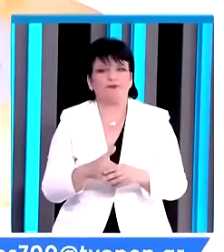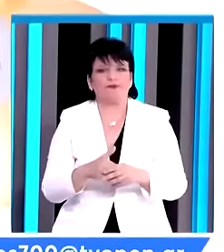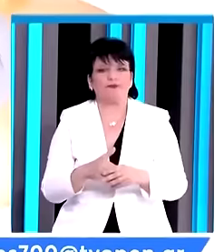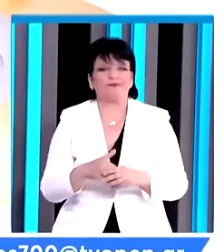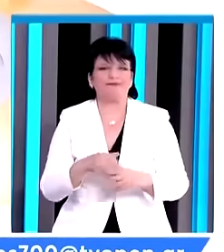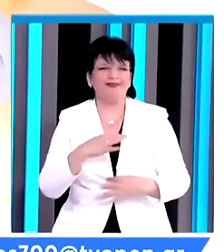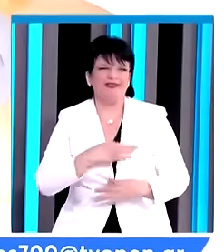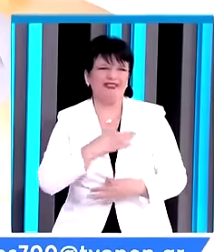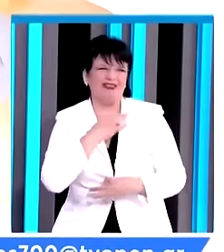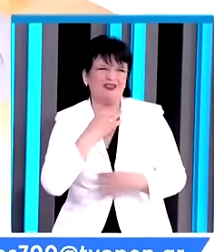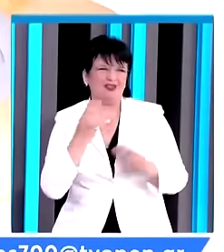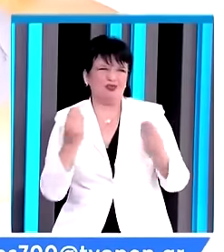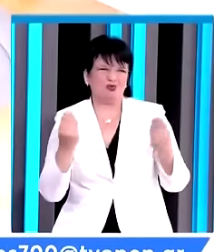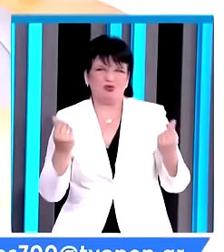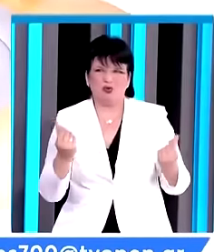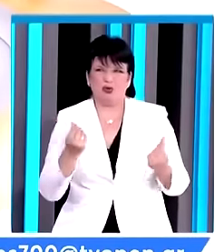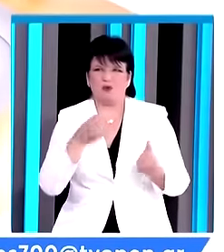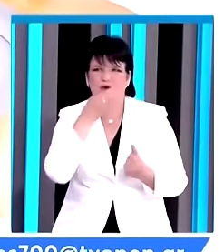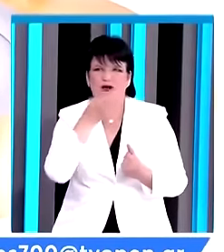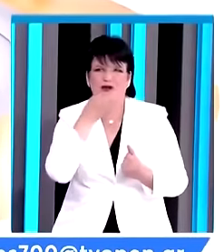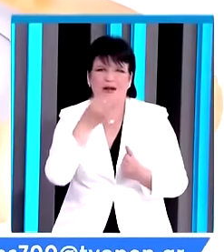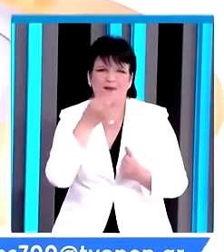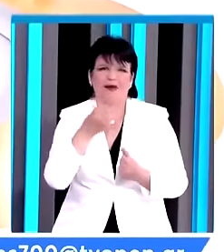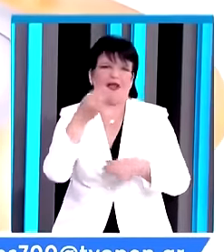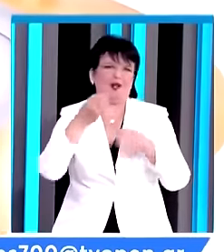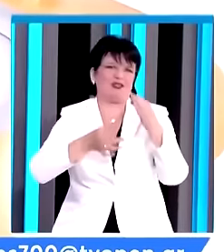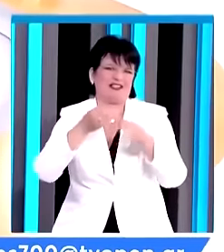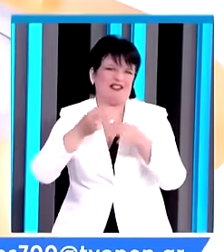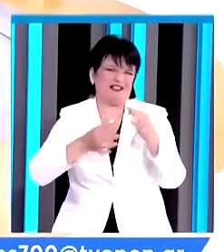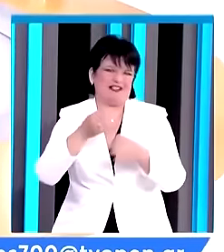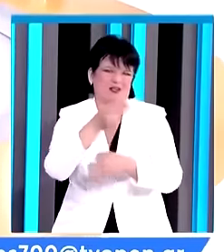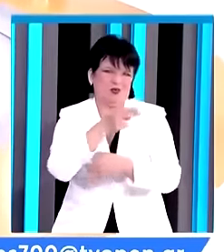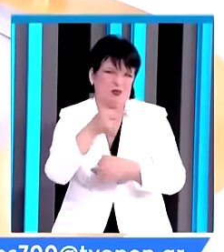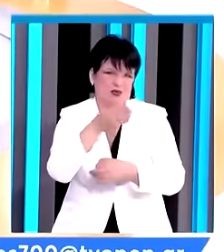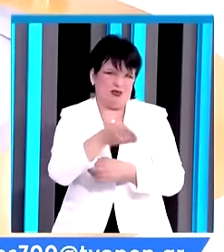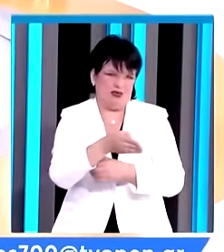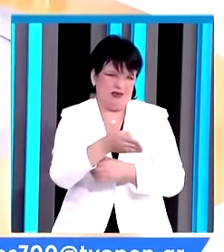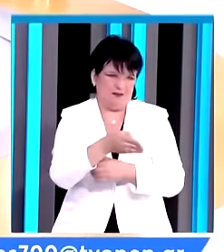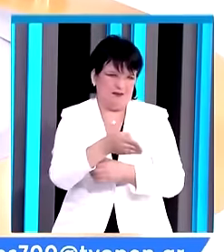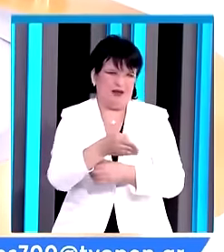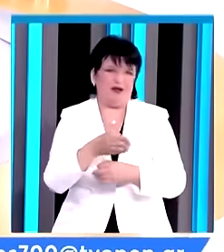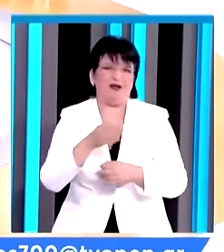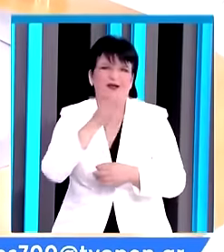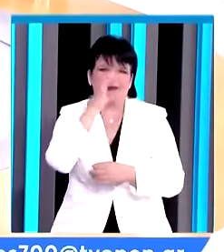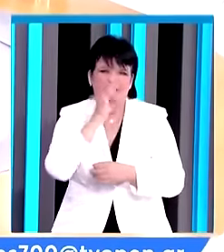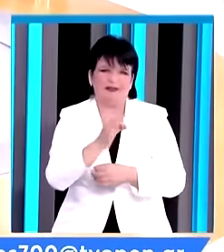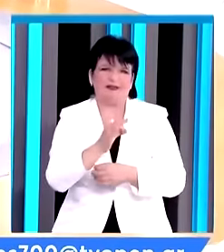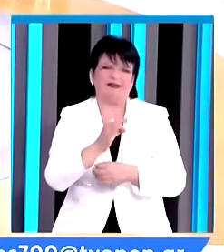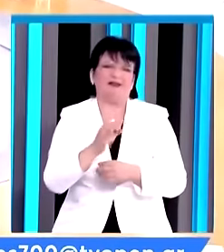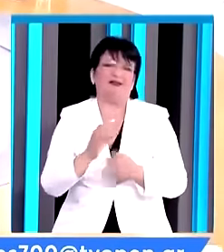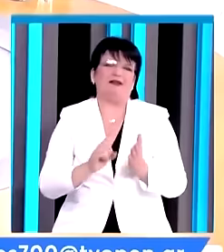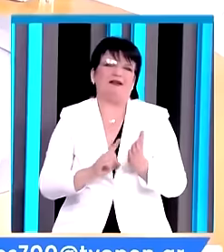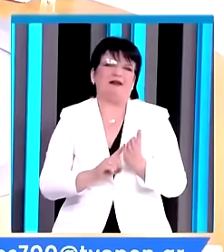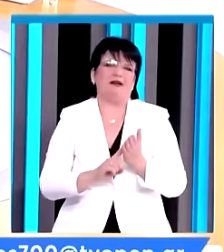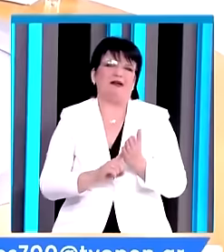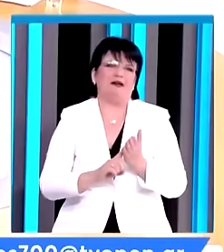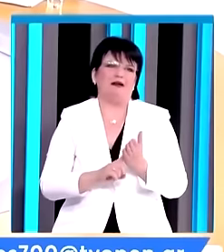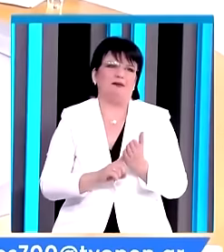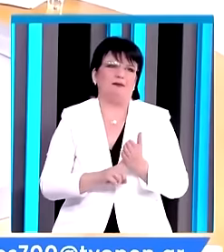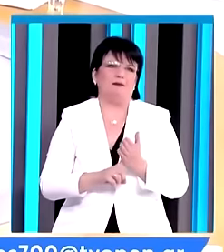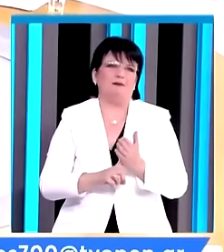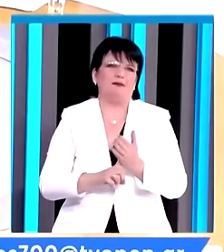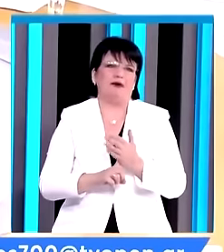άκομψο να μιλώ για συζητήσεις οι οποίες εκ των πραγμάτων πρέπει